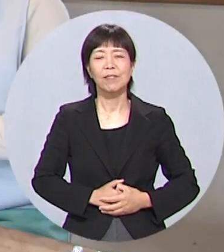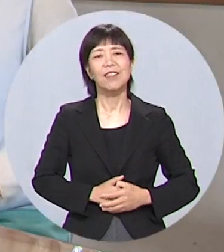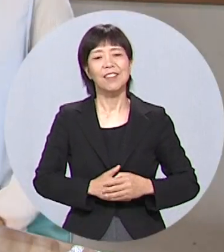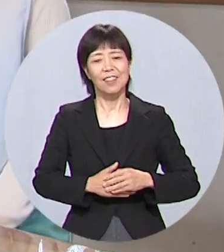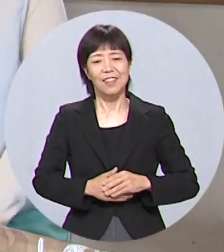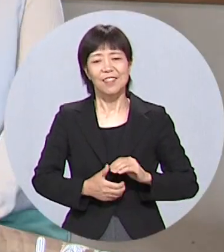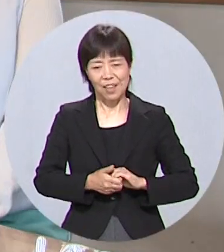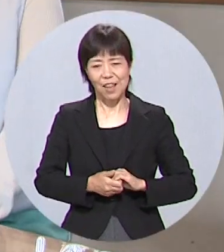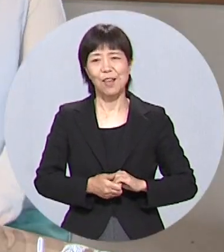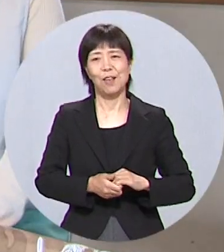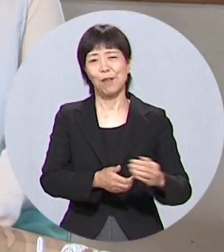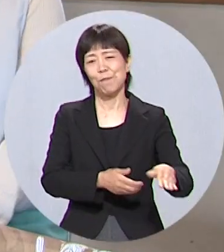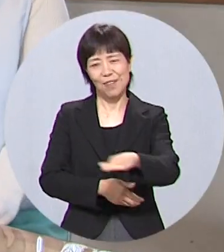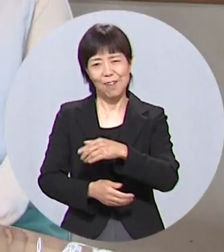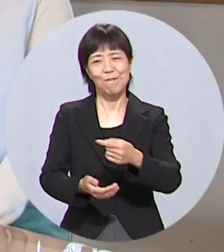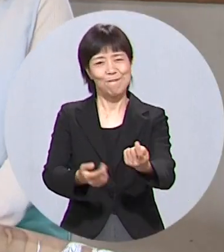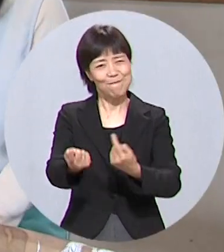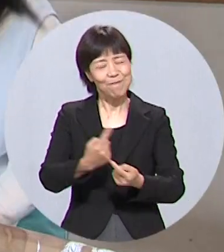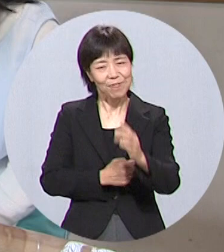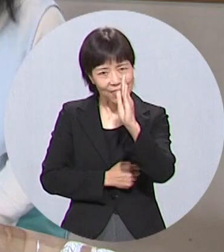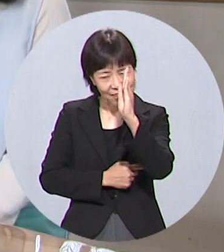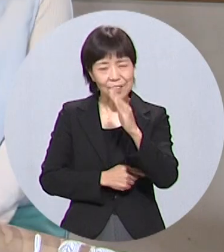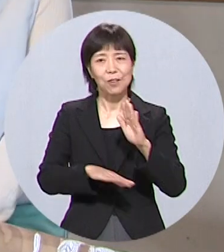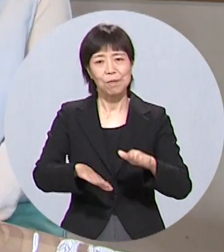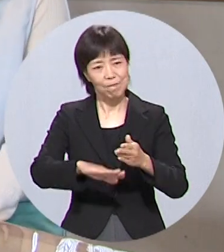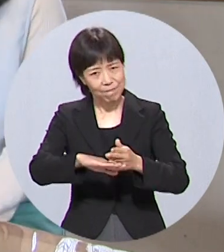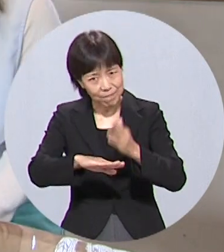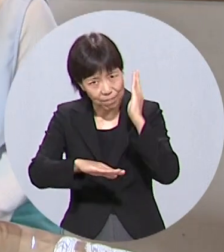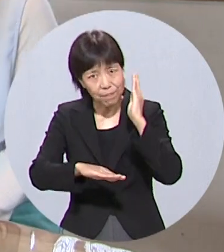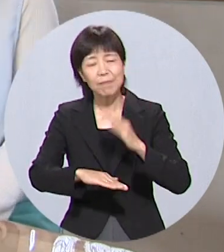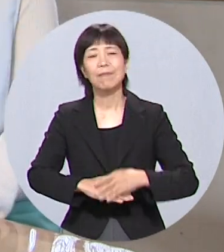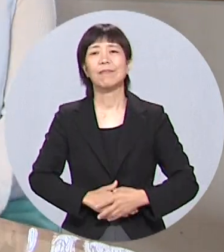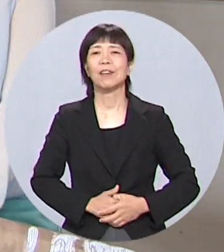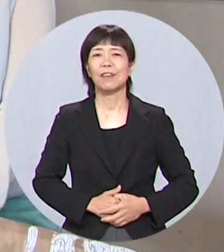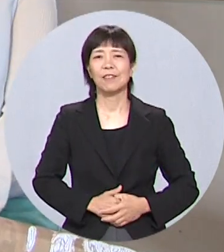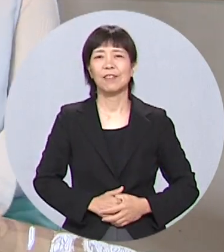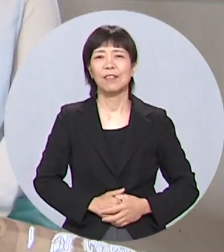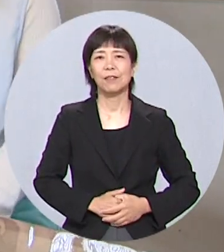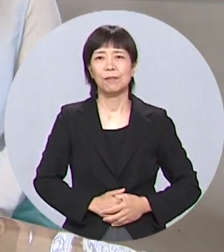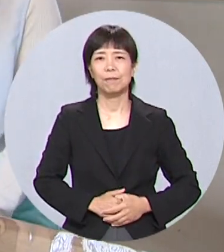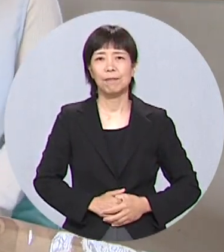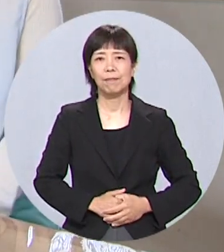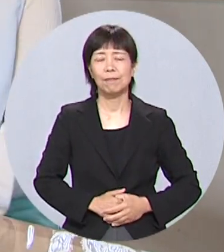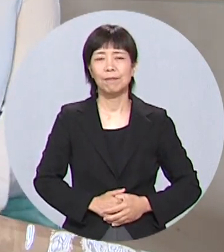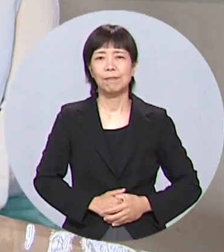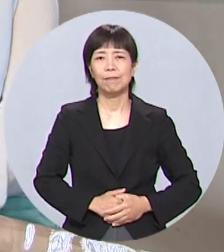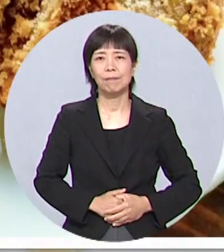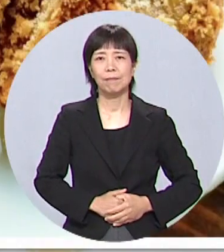ひ来ていただけたらなと思います。はい、今日はありがとうございました。 ありがとうございます。